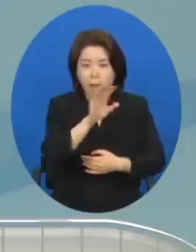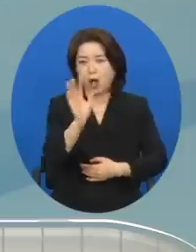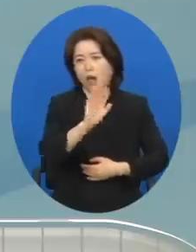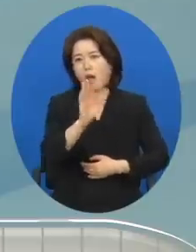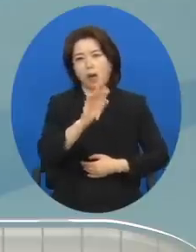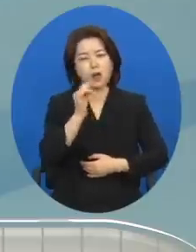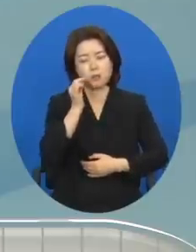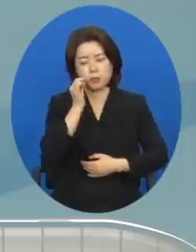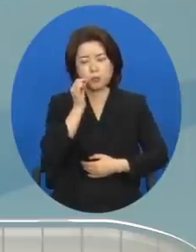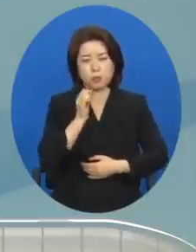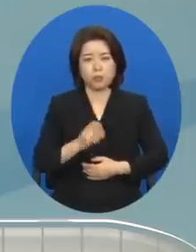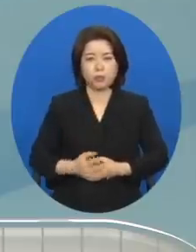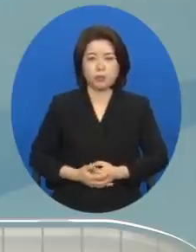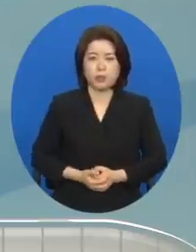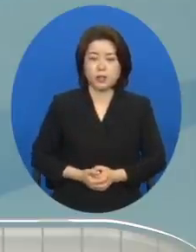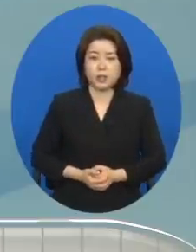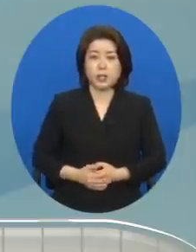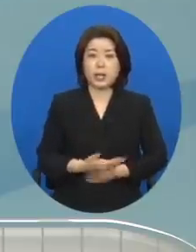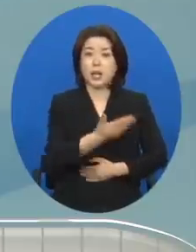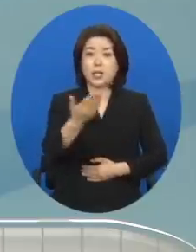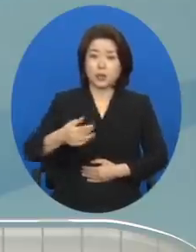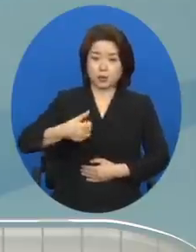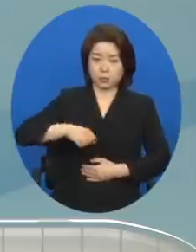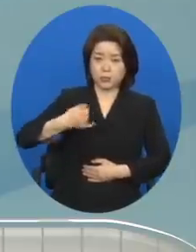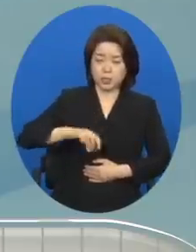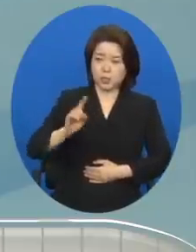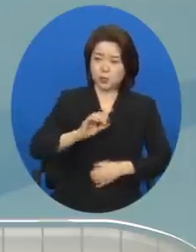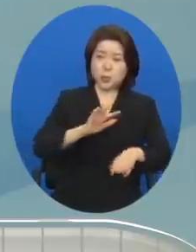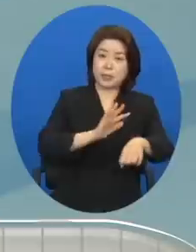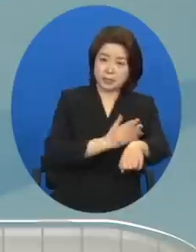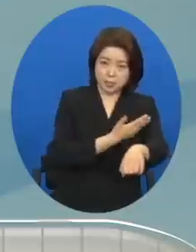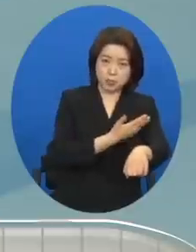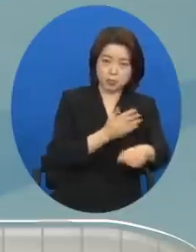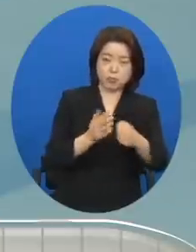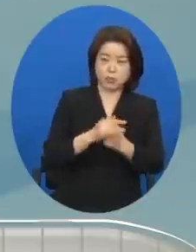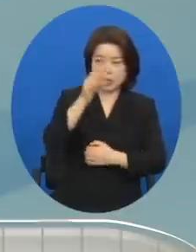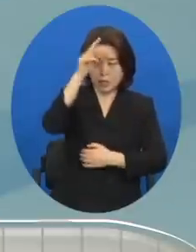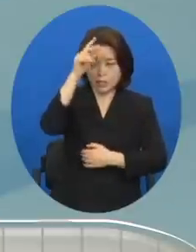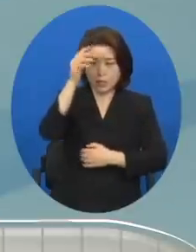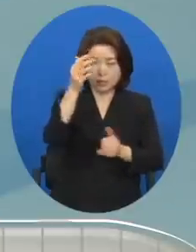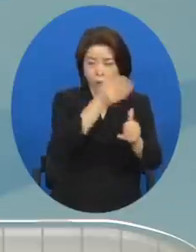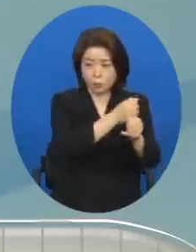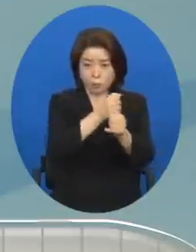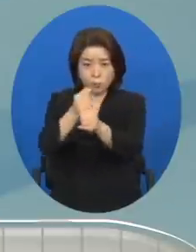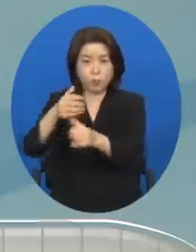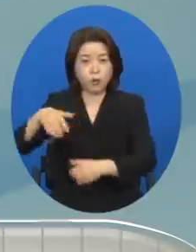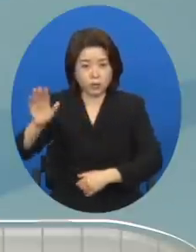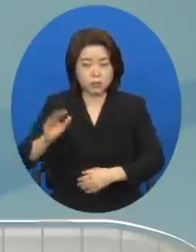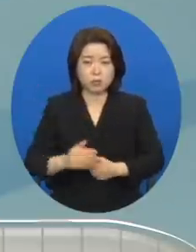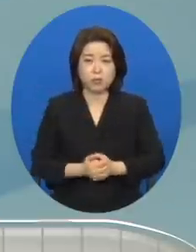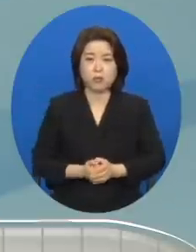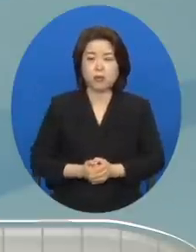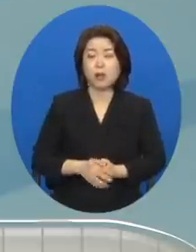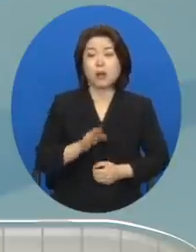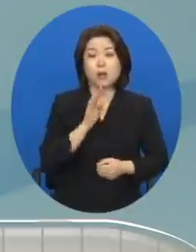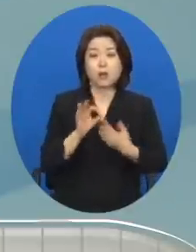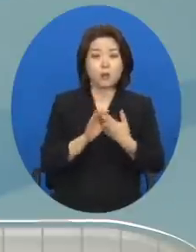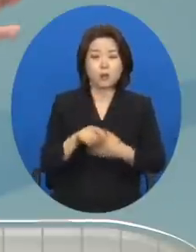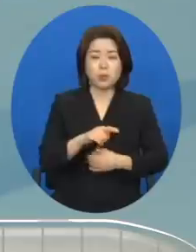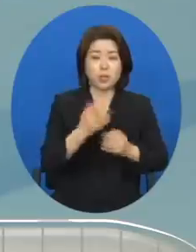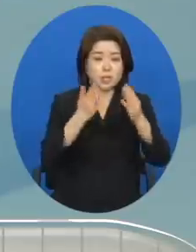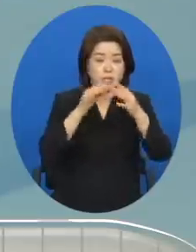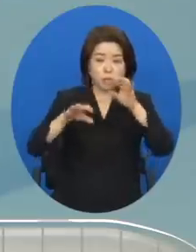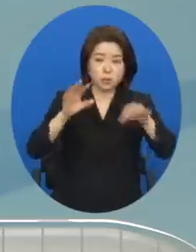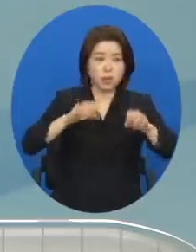거예요. 여러분, 여러분의 자녀가 뭘 잘못해서 경찰서에 갔습니다. 그러면